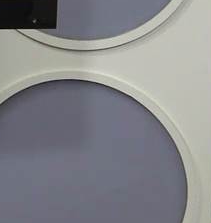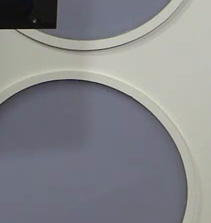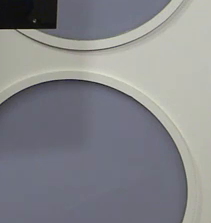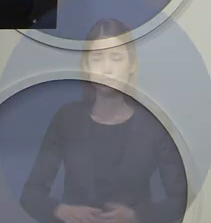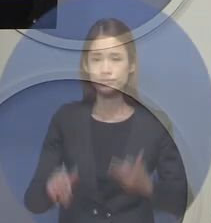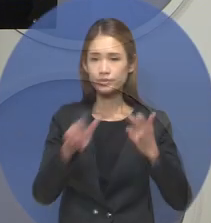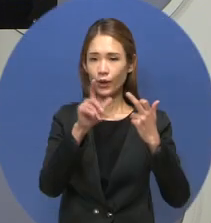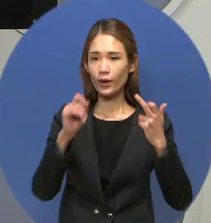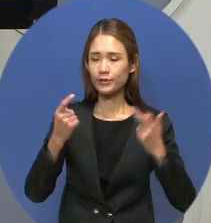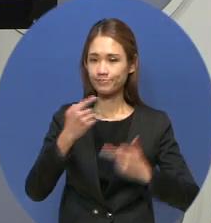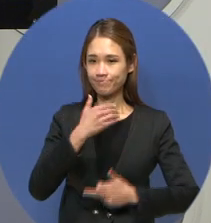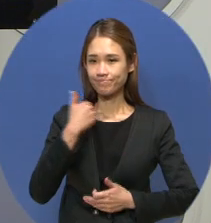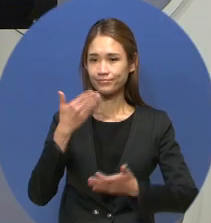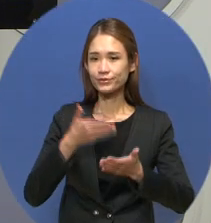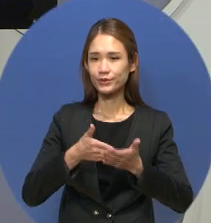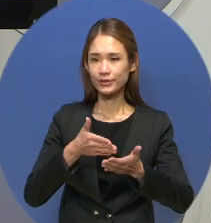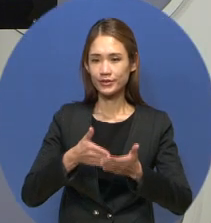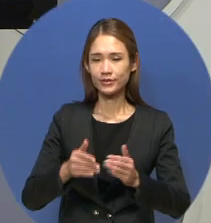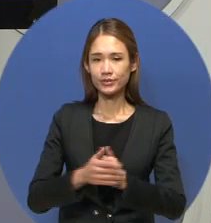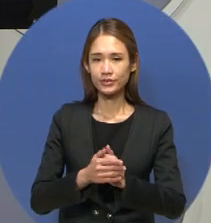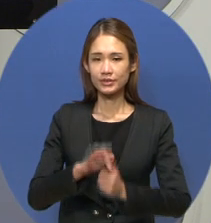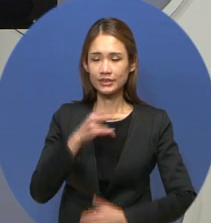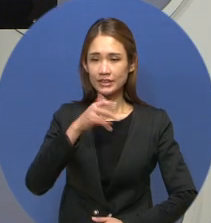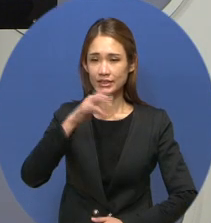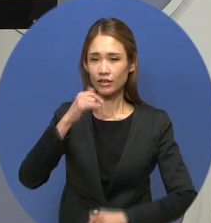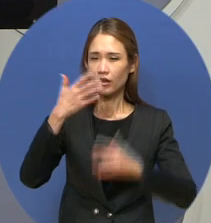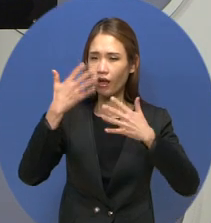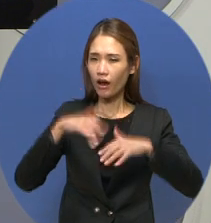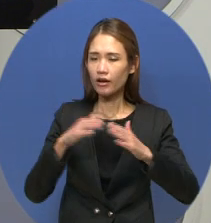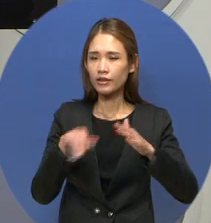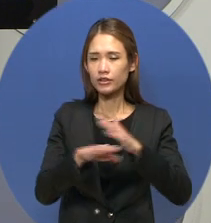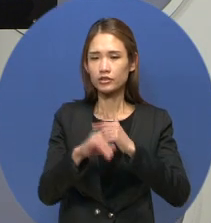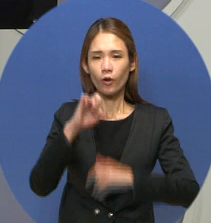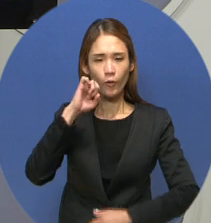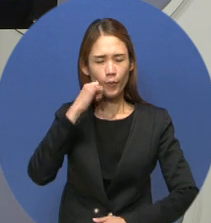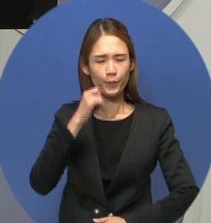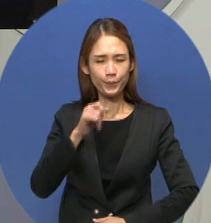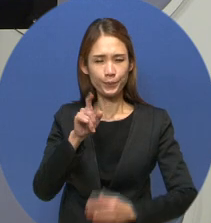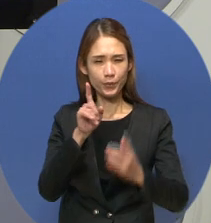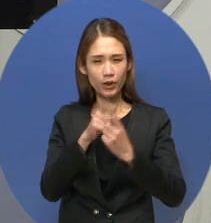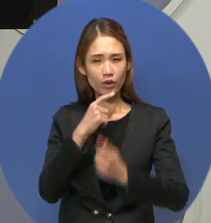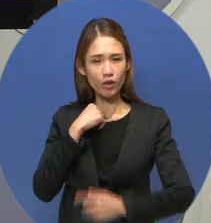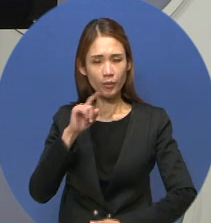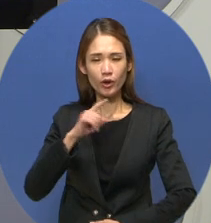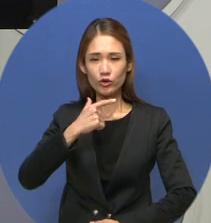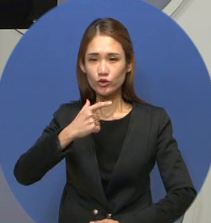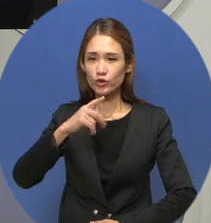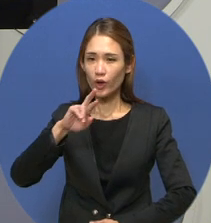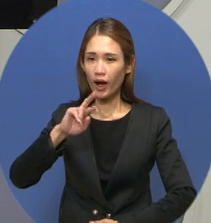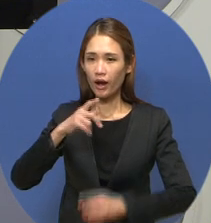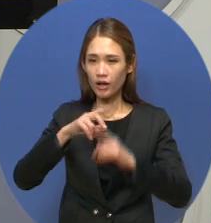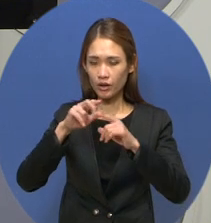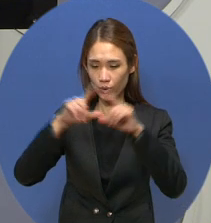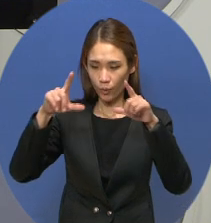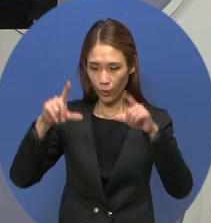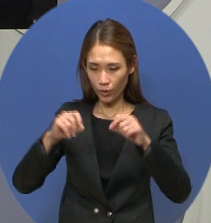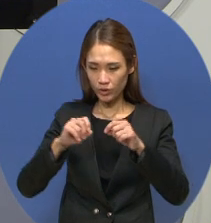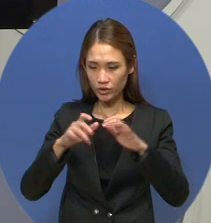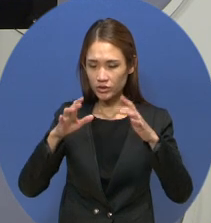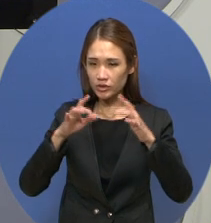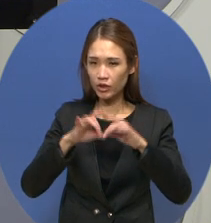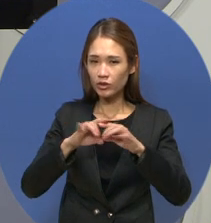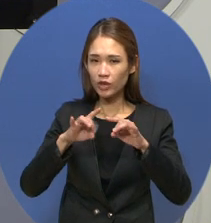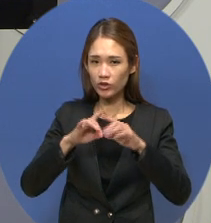10월 이를 만 말하겠습니다 디지털 취약계층에게 어려움이 있었던 qr 코드를 통한 전자 출입 명구 등을 대체할